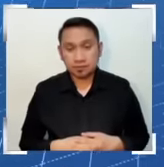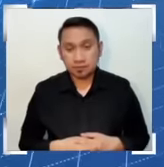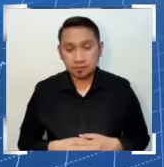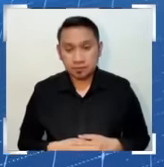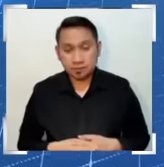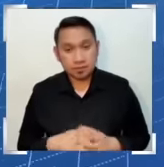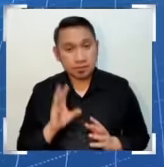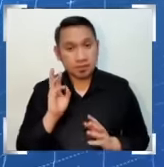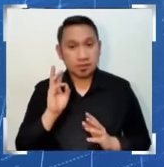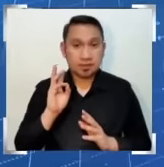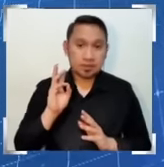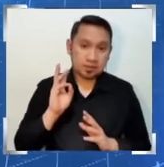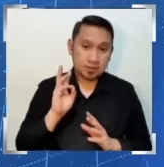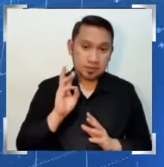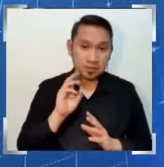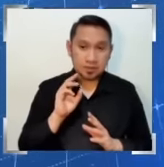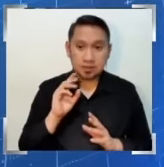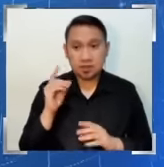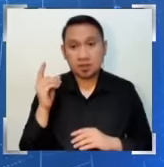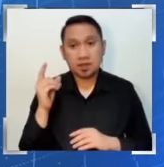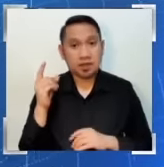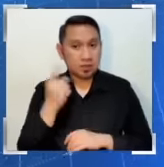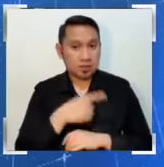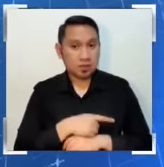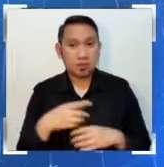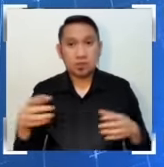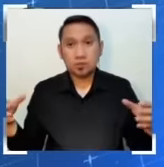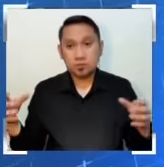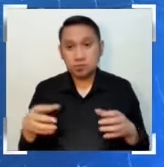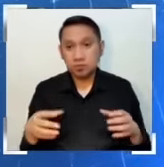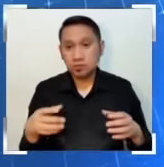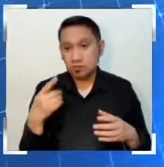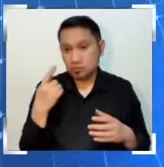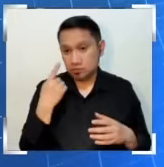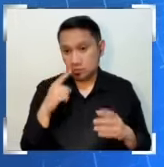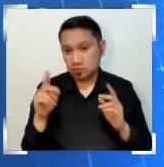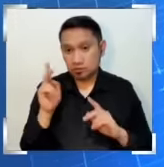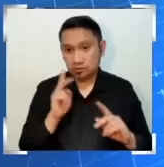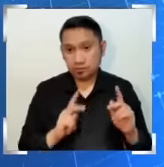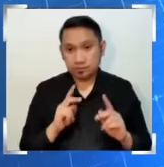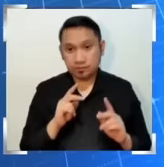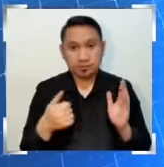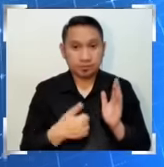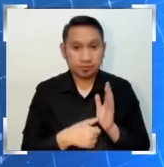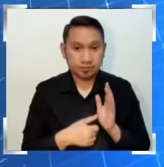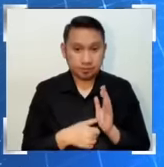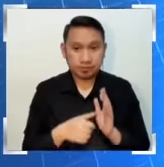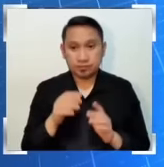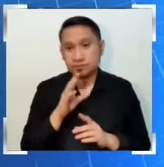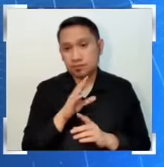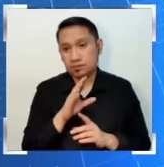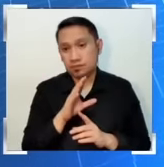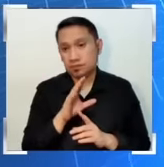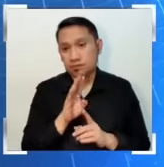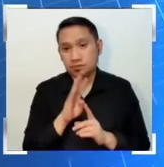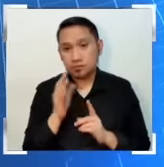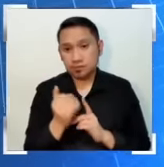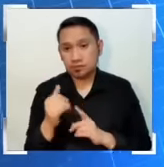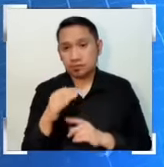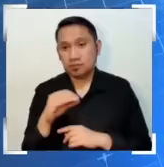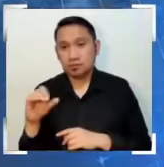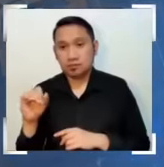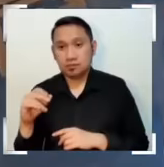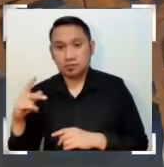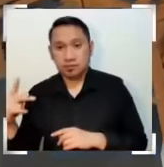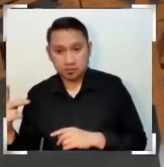6 na araw na lang magtitipon sa mga presinto ang mga kababayan natin para sa barangay at sangguniang kabataan elections ngayong taon. At